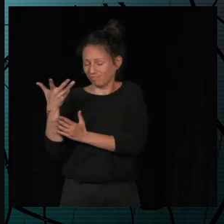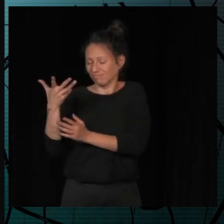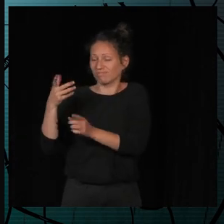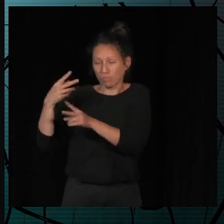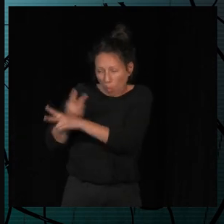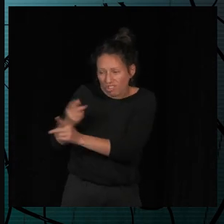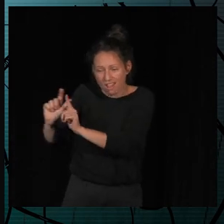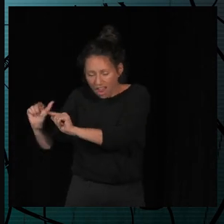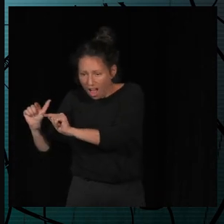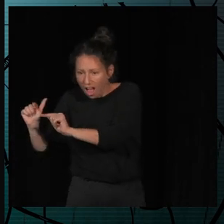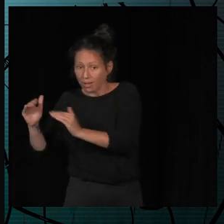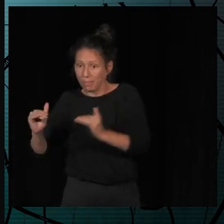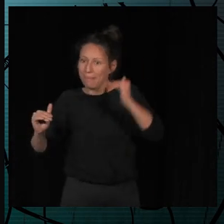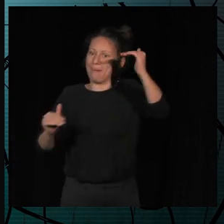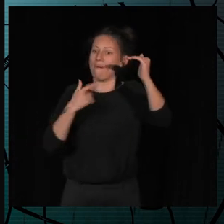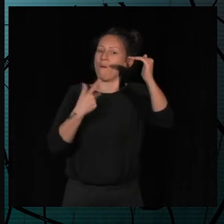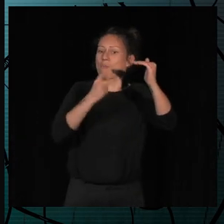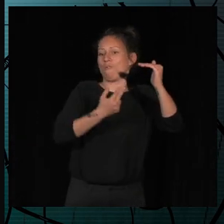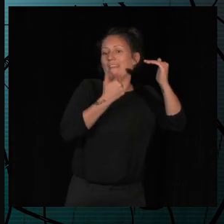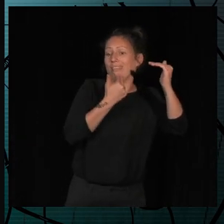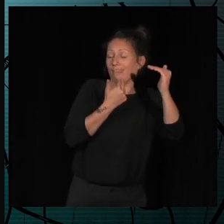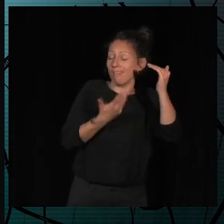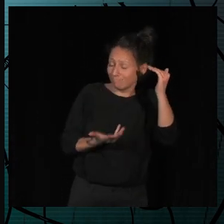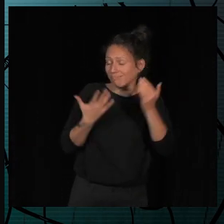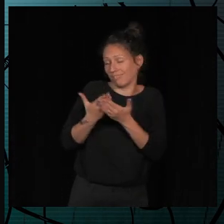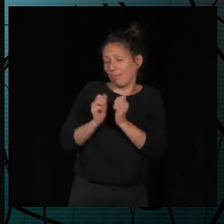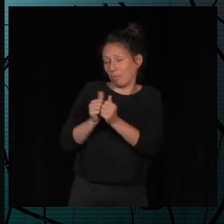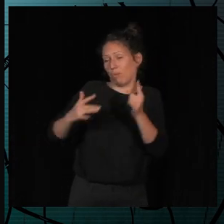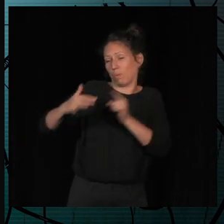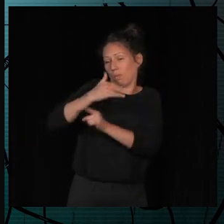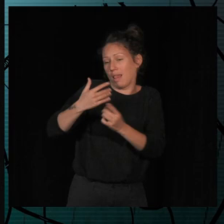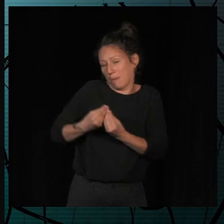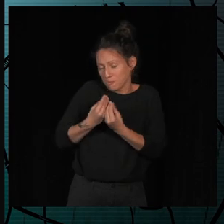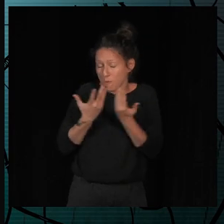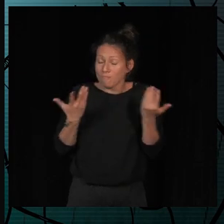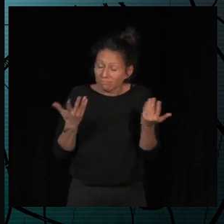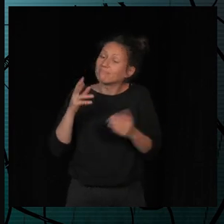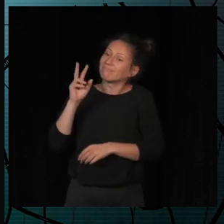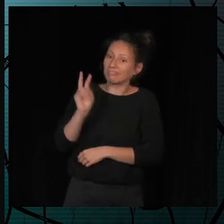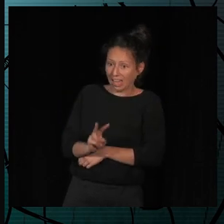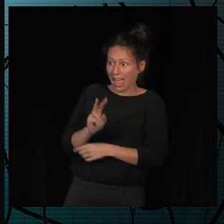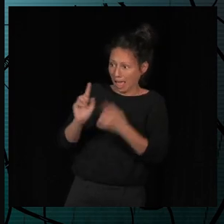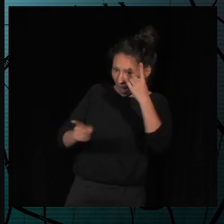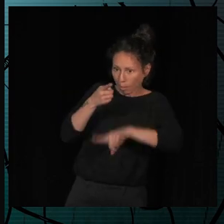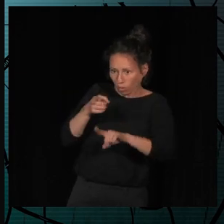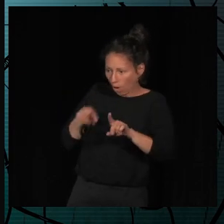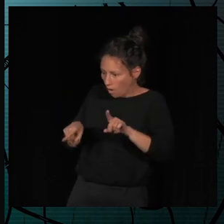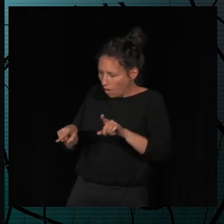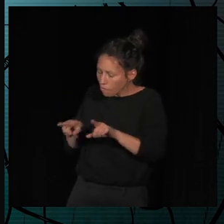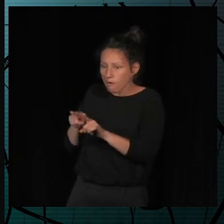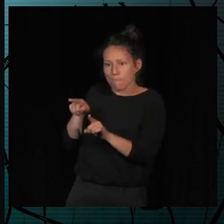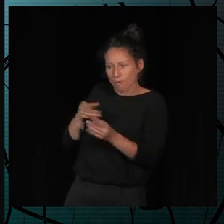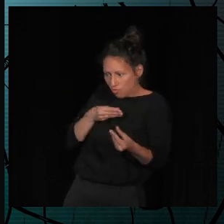publiques on met du numérique et des jeux vidéo pour avoir des mêmes cadres qu'on lutte contre les fractures et qu'on emmène vers des contenus qui remettent de l'égalité